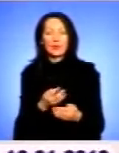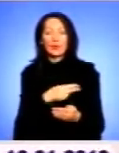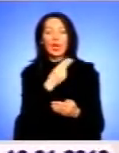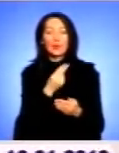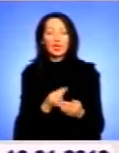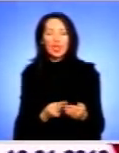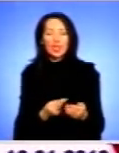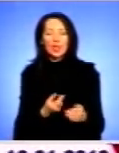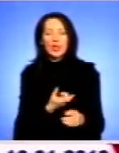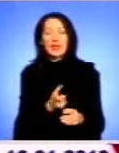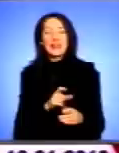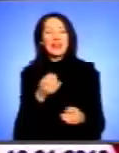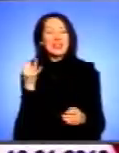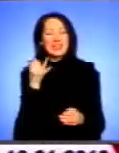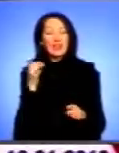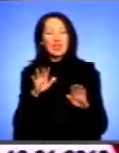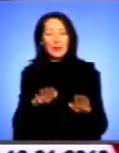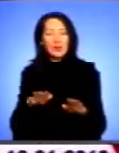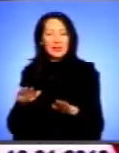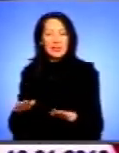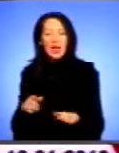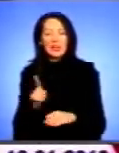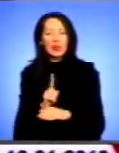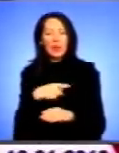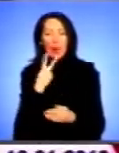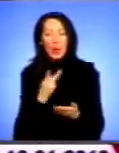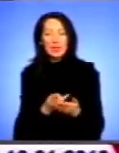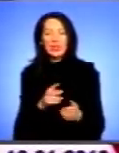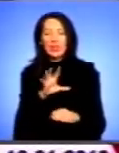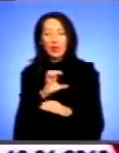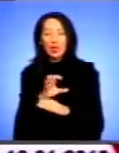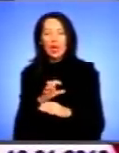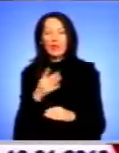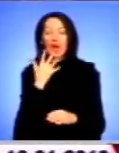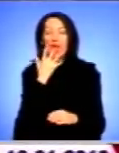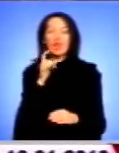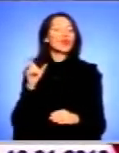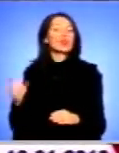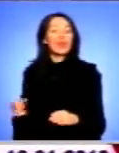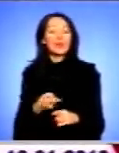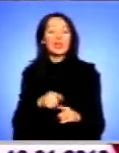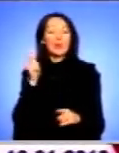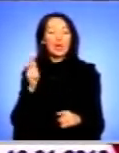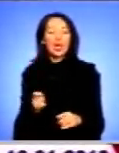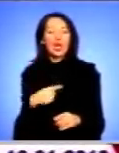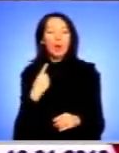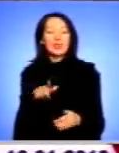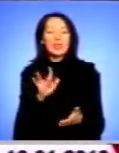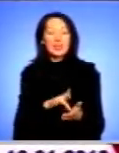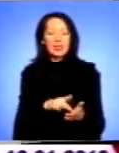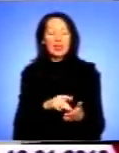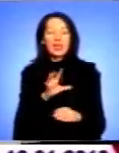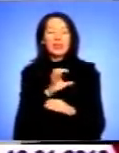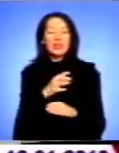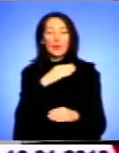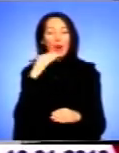Наймальовничіші і найцікавіші місцини Тернополя показали на власних фотографіях іноземці, які приїхали до обласного центру. На знімках